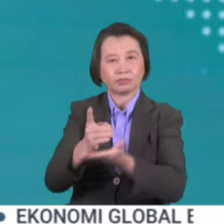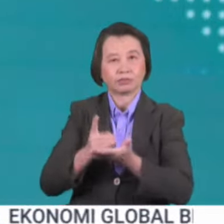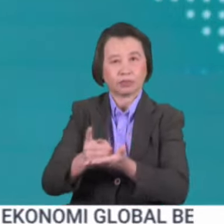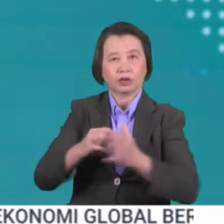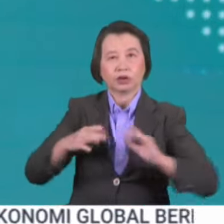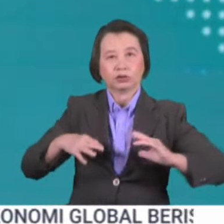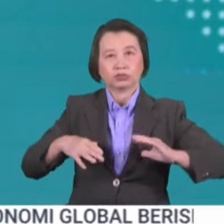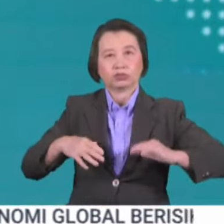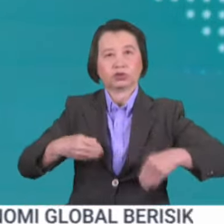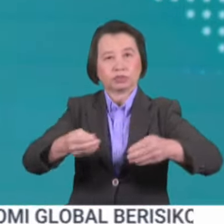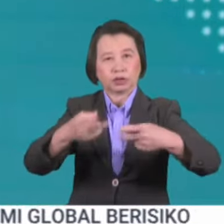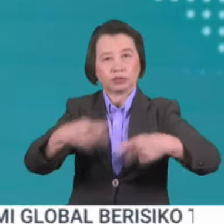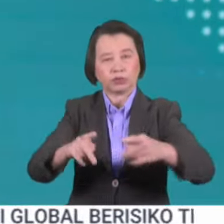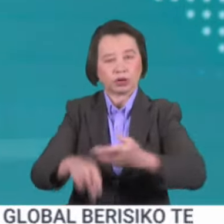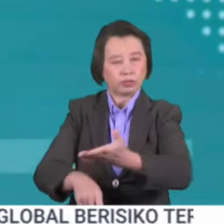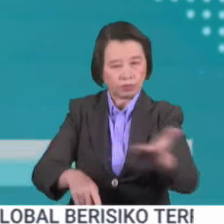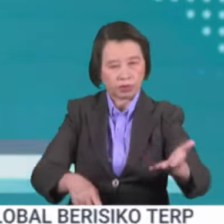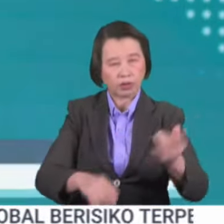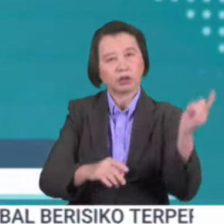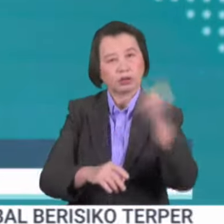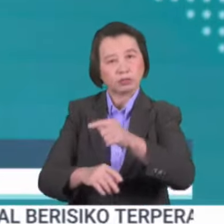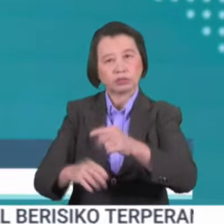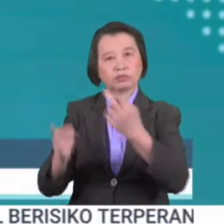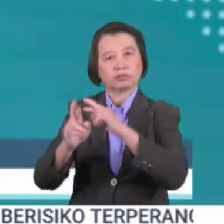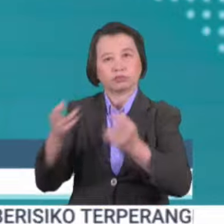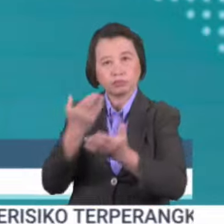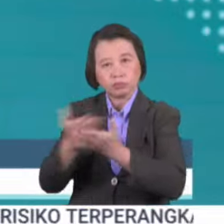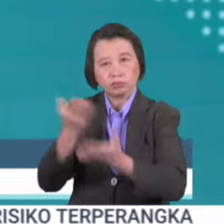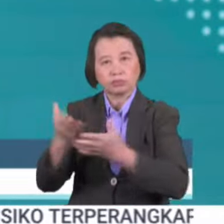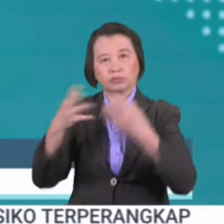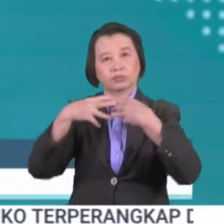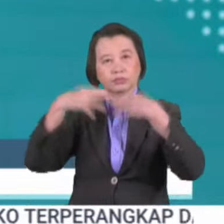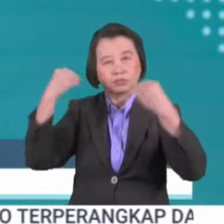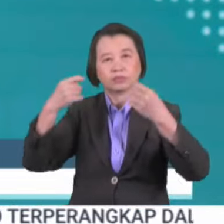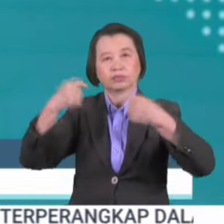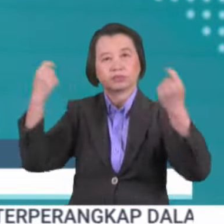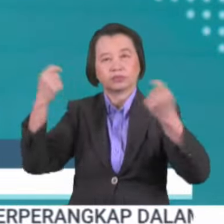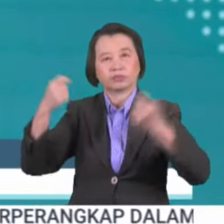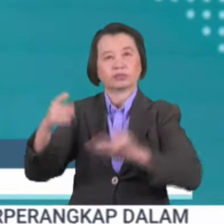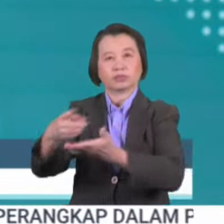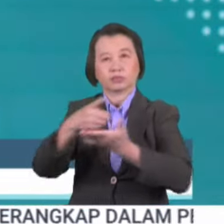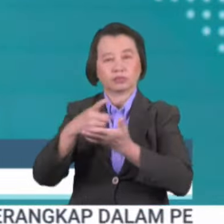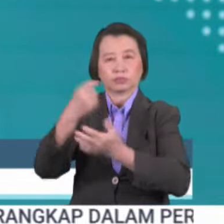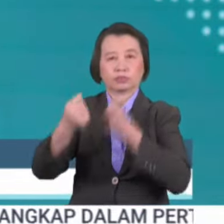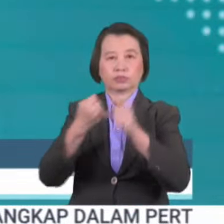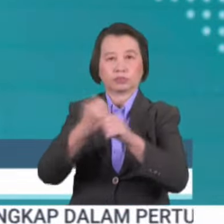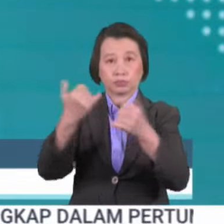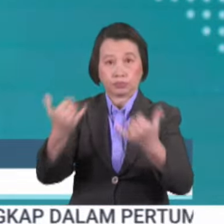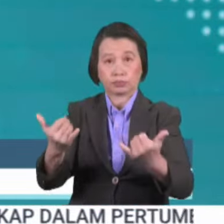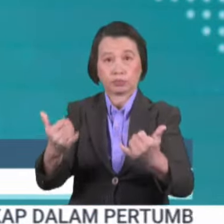Cuti mingguan memberi peluang kepada mereka membuat persiapan bagi menceriakan lagi Pesta Cahaya tahun ini.